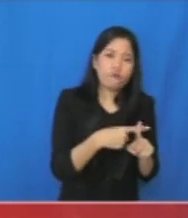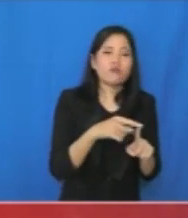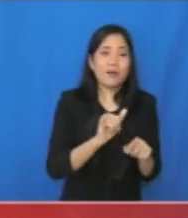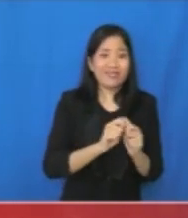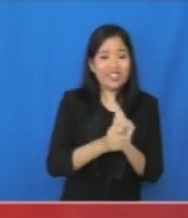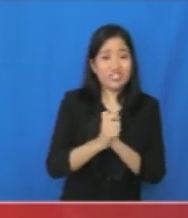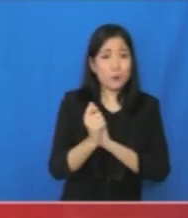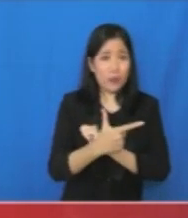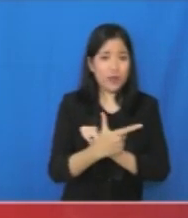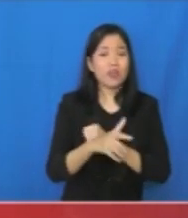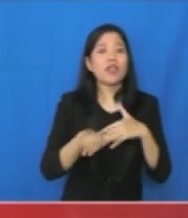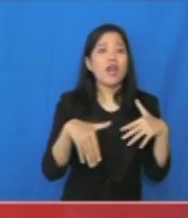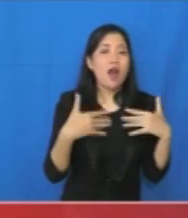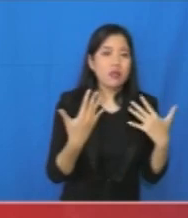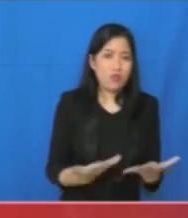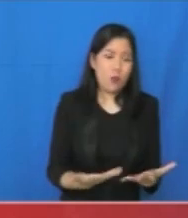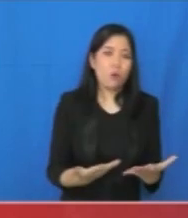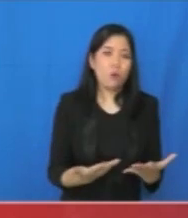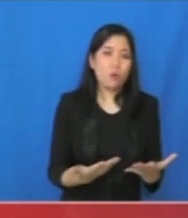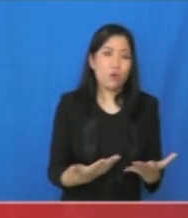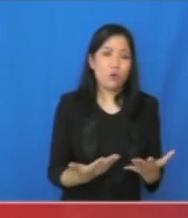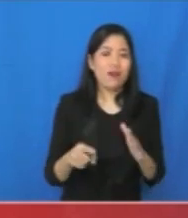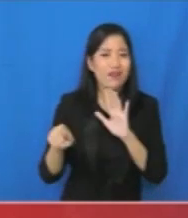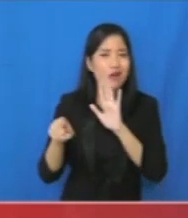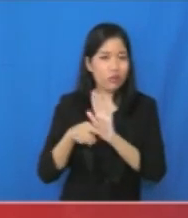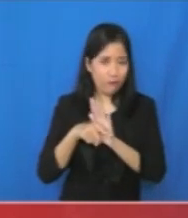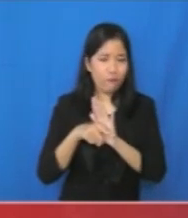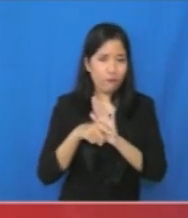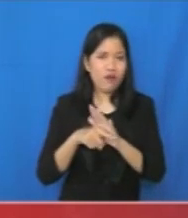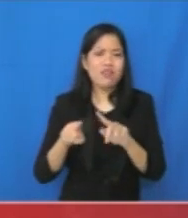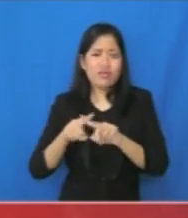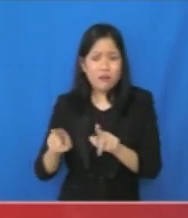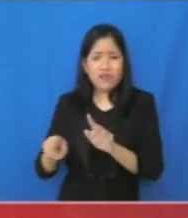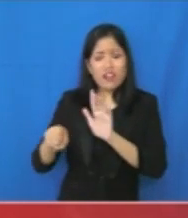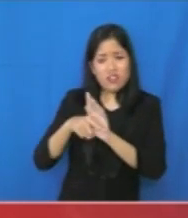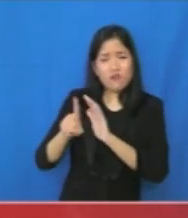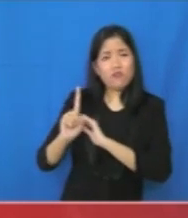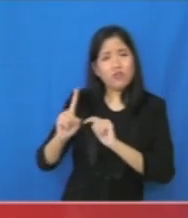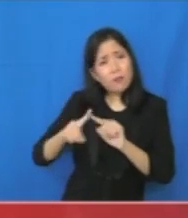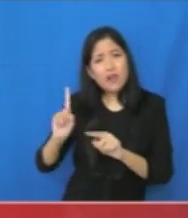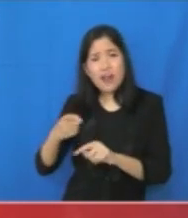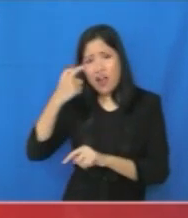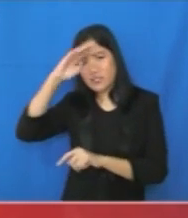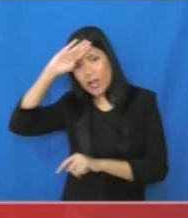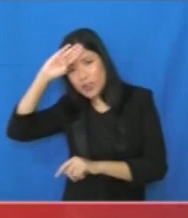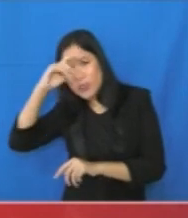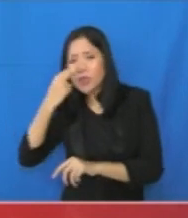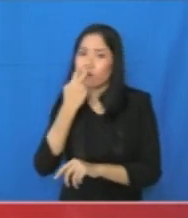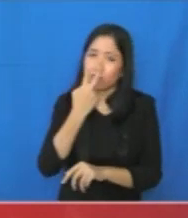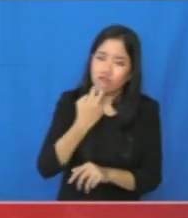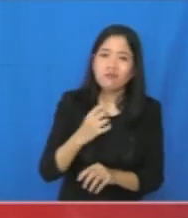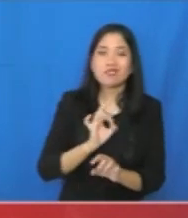repites atau negatif namun memiliki gejala untuk